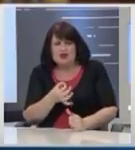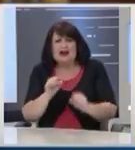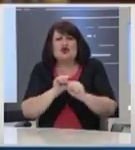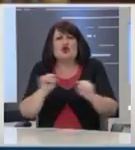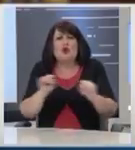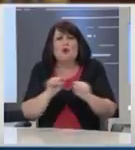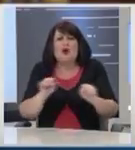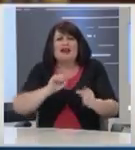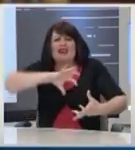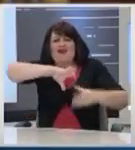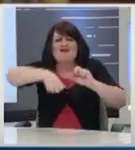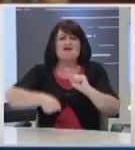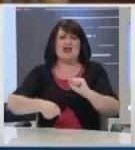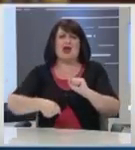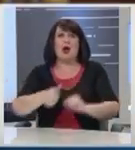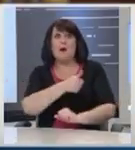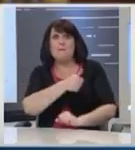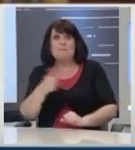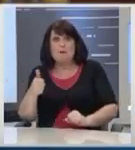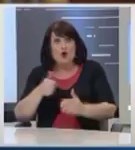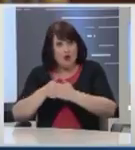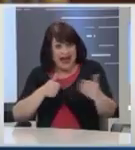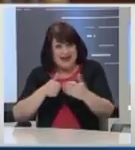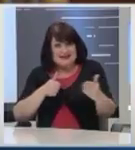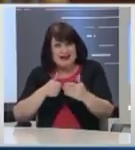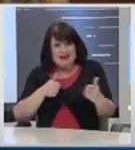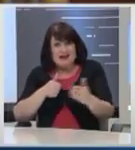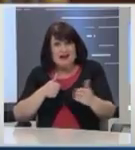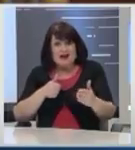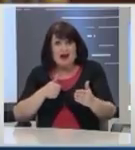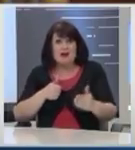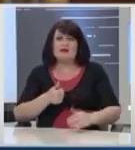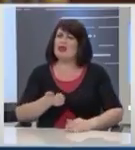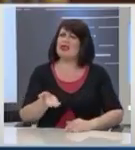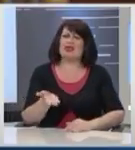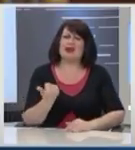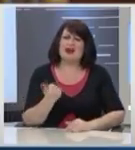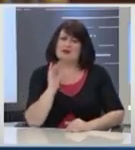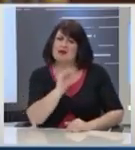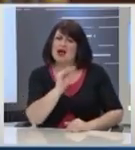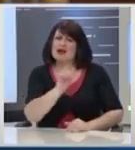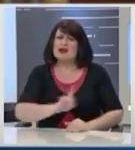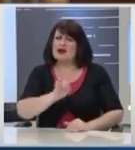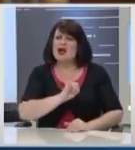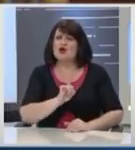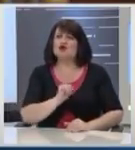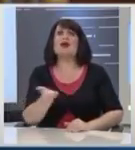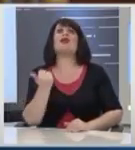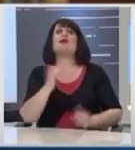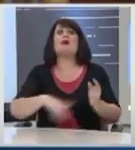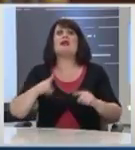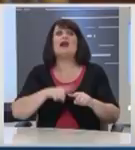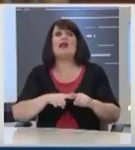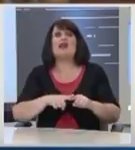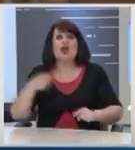τρομοκρατία και η βία προέρχεται μόνο από την άκρα αριστερά? Δεν υπήρξε κύριε Μητσοτάκη, σε αυτόν τον τόπο για σας.